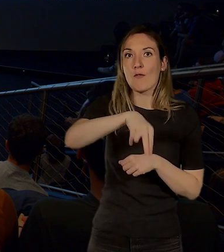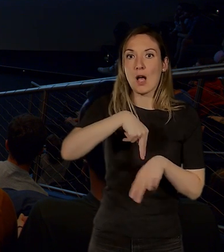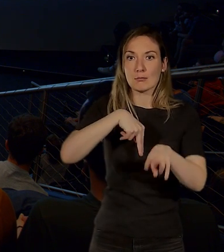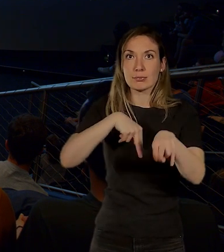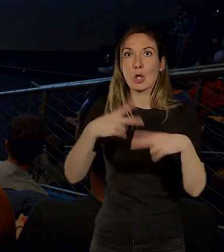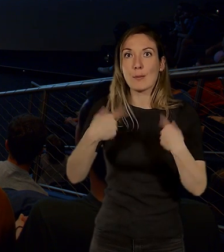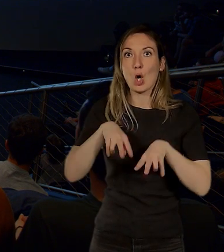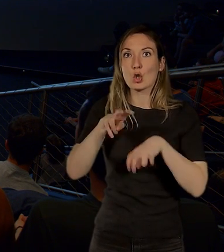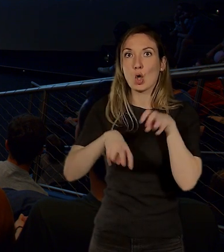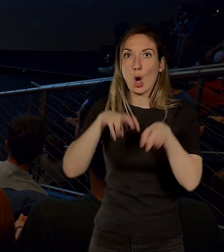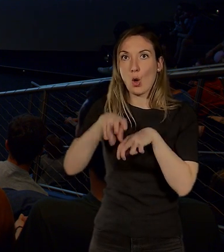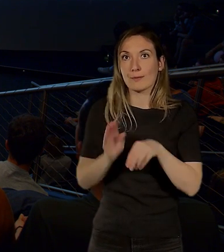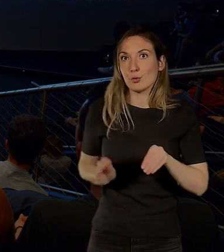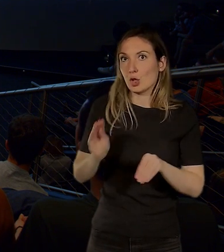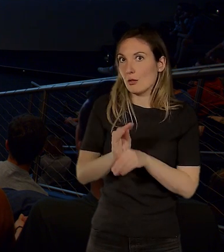když by mohla být